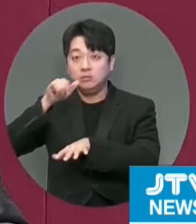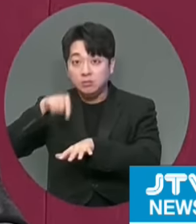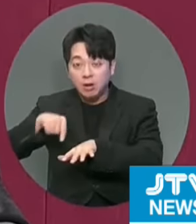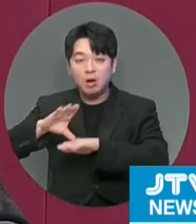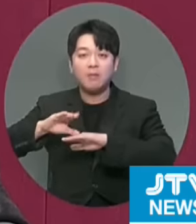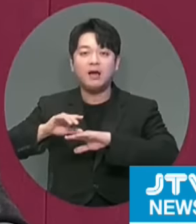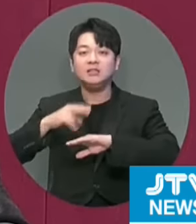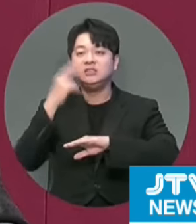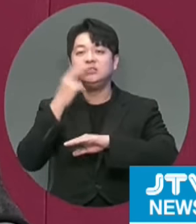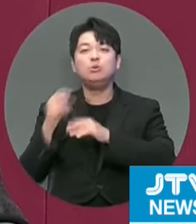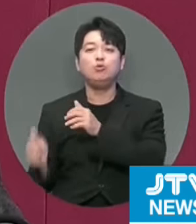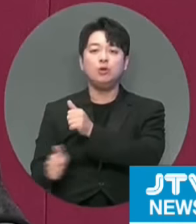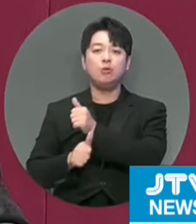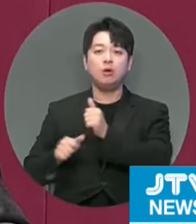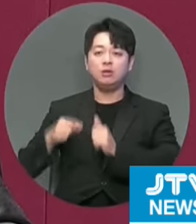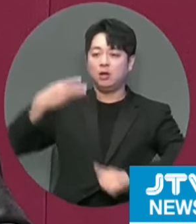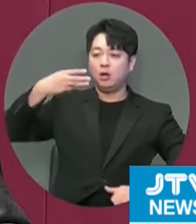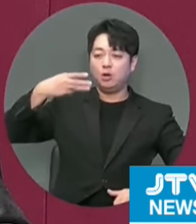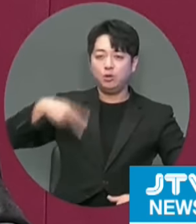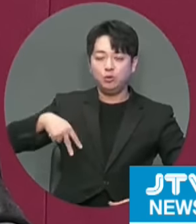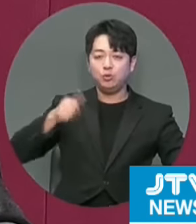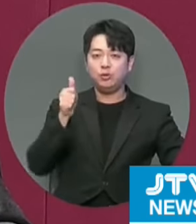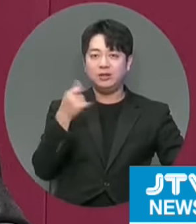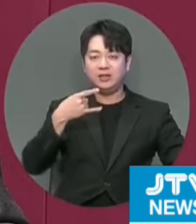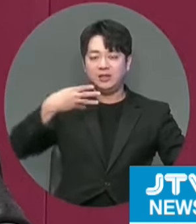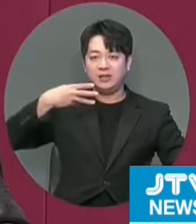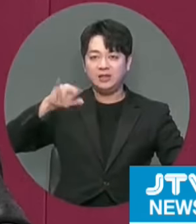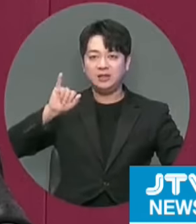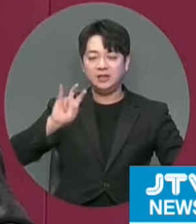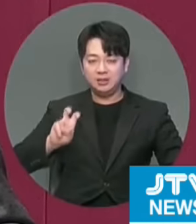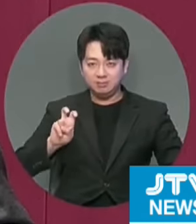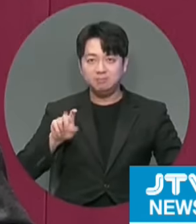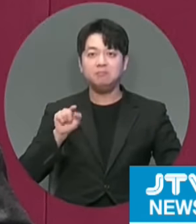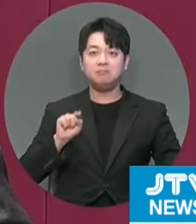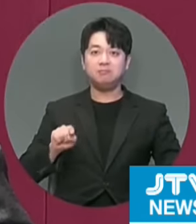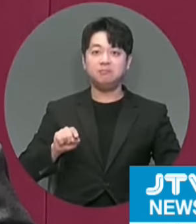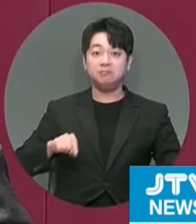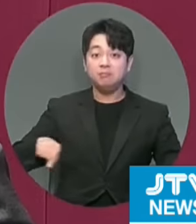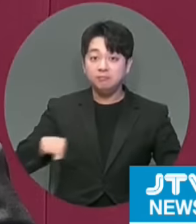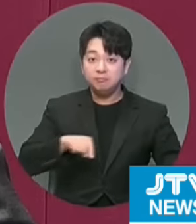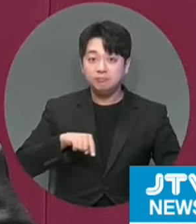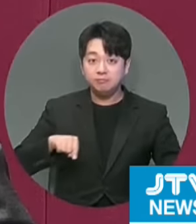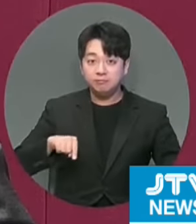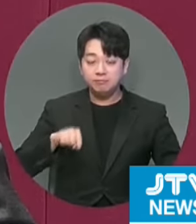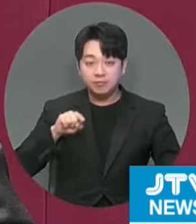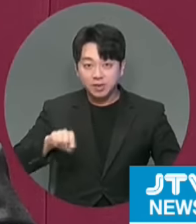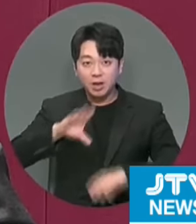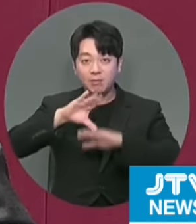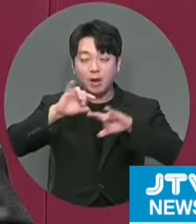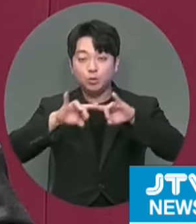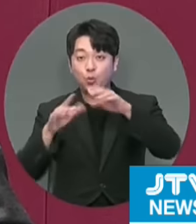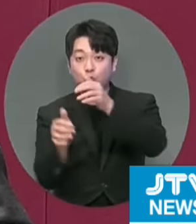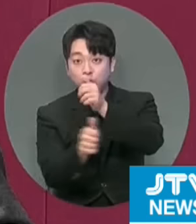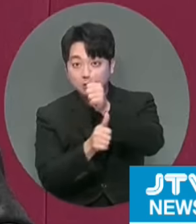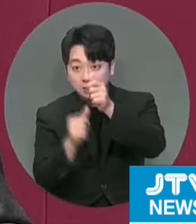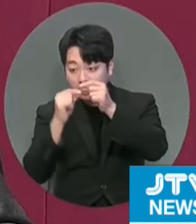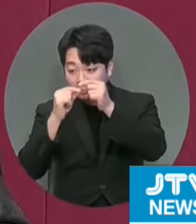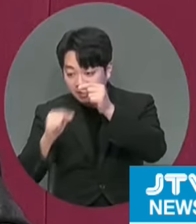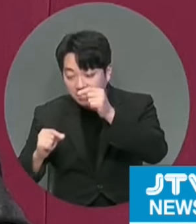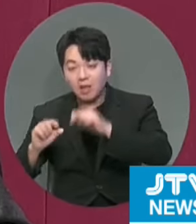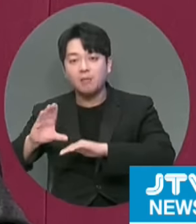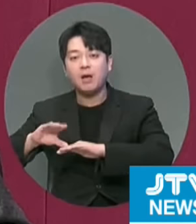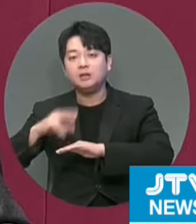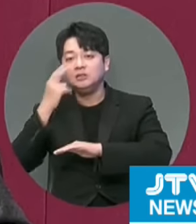방송통신심의위원회입니다. 류일임 위원장 체제에서 방심위는 용산의 뜻에 따라 비판 언론 탄압에 앞장섰습니다. 류